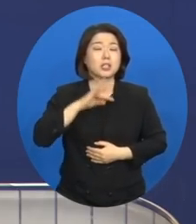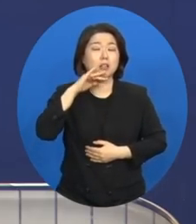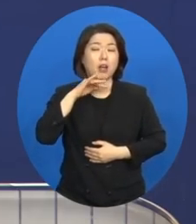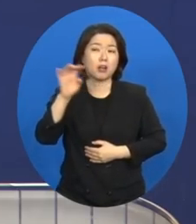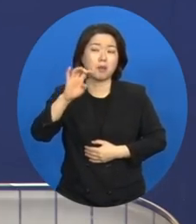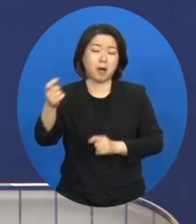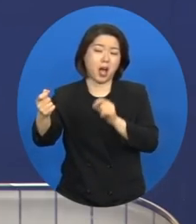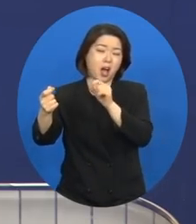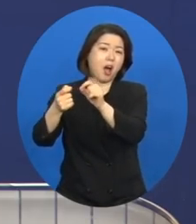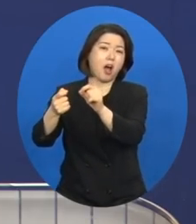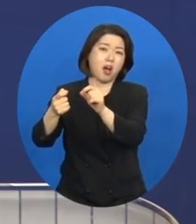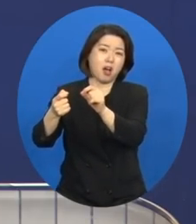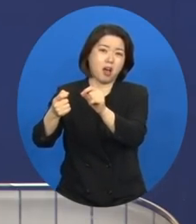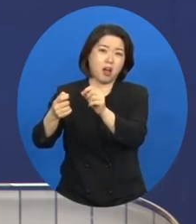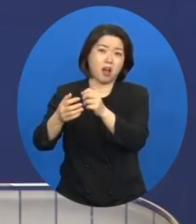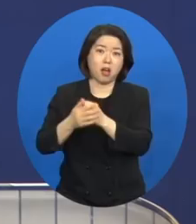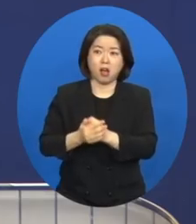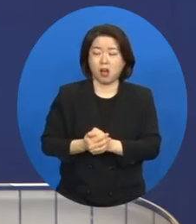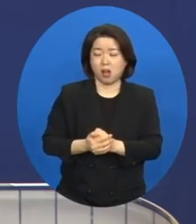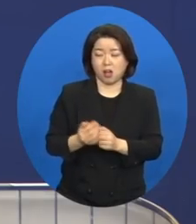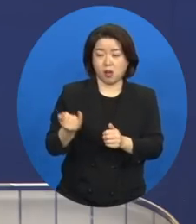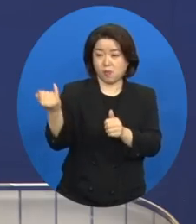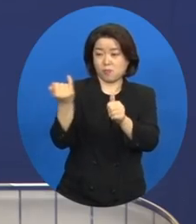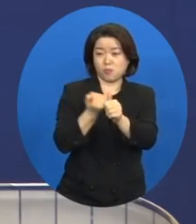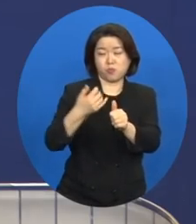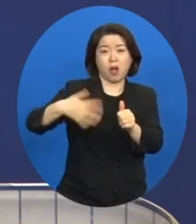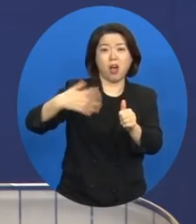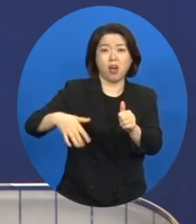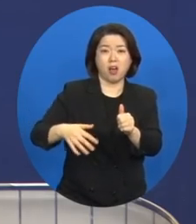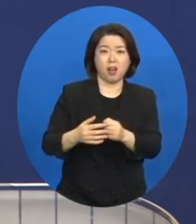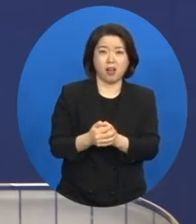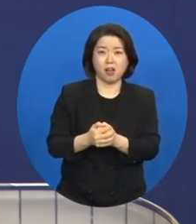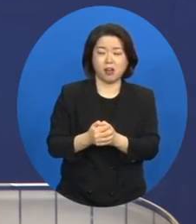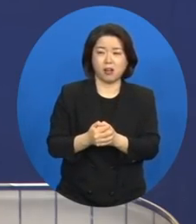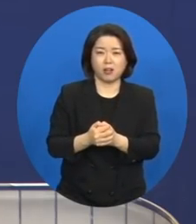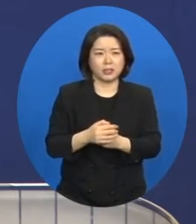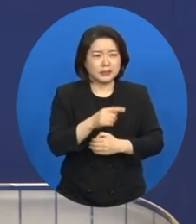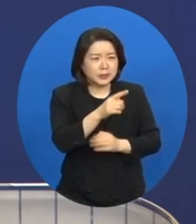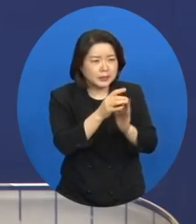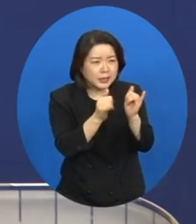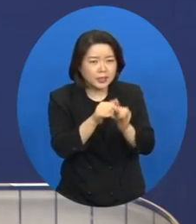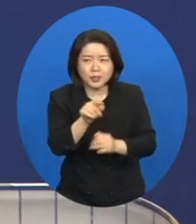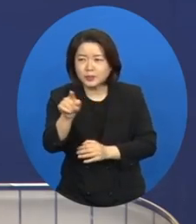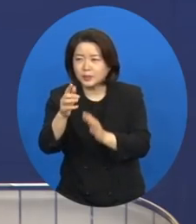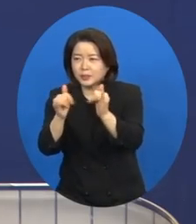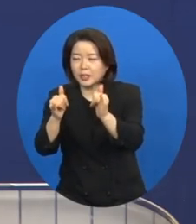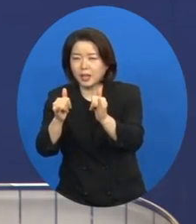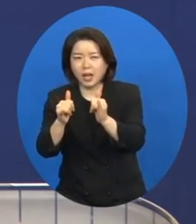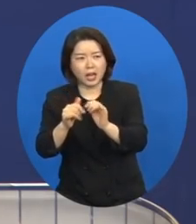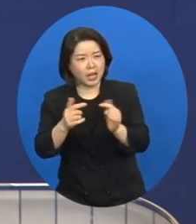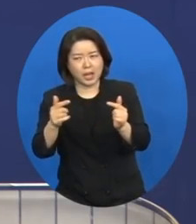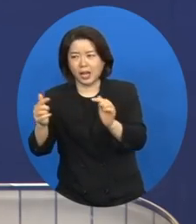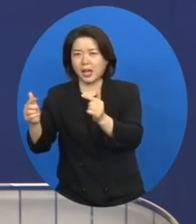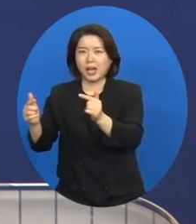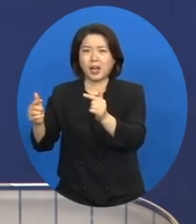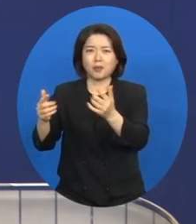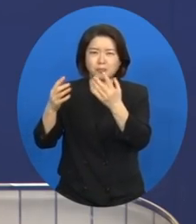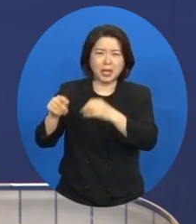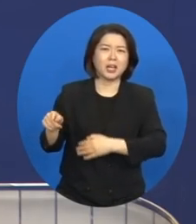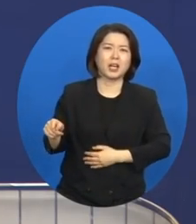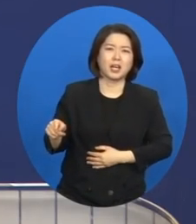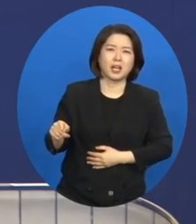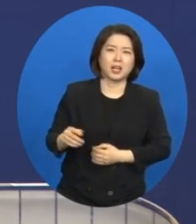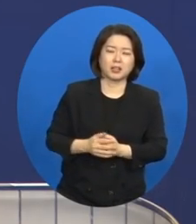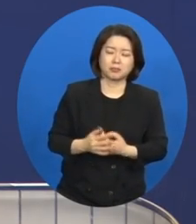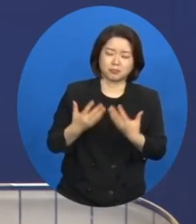나이가 마흔 다 돼가는데 아직 배우자를 만나지 못해. 저 사람인가? 이 사람인가? 아니었던 거죠. 참